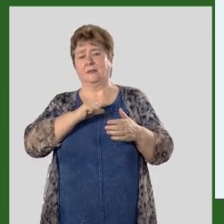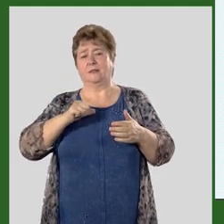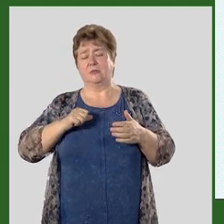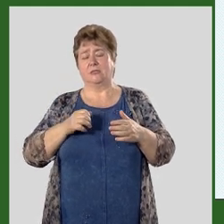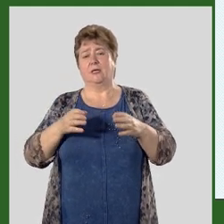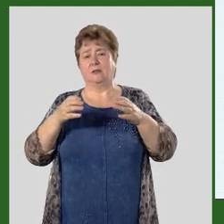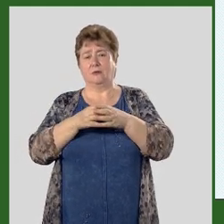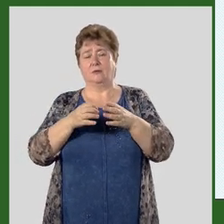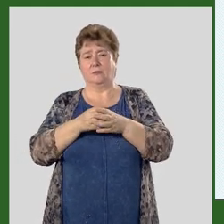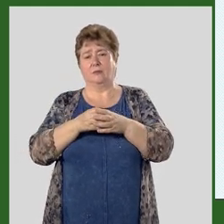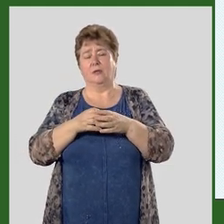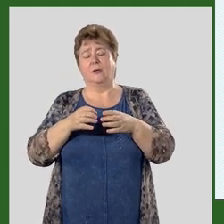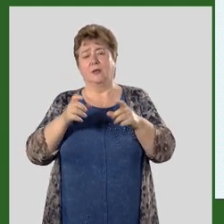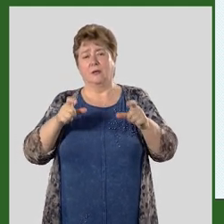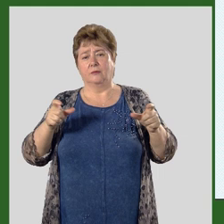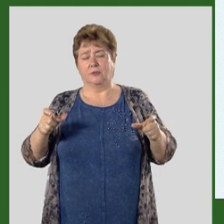несамостоятельную категорию населения.